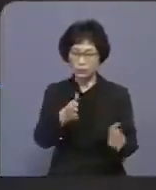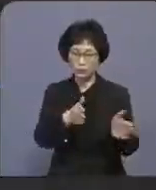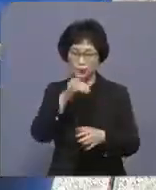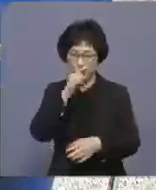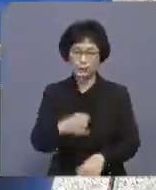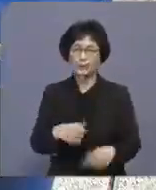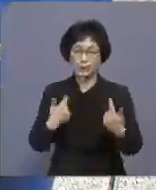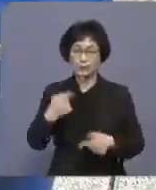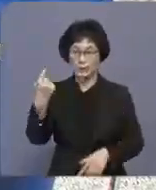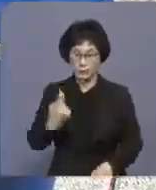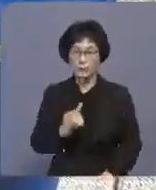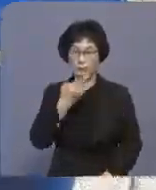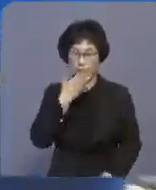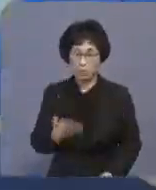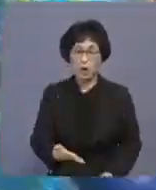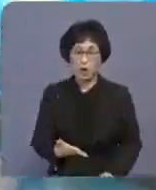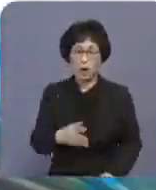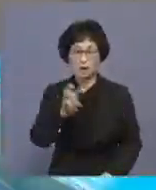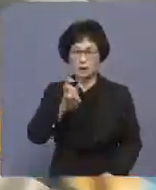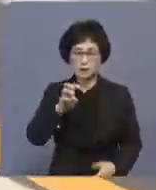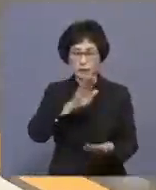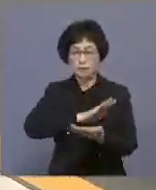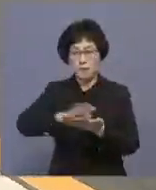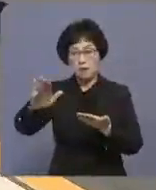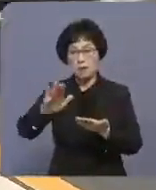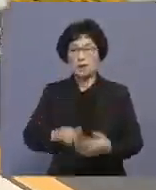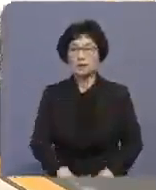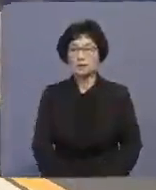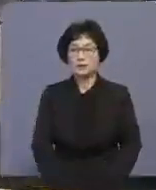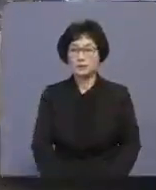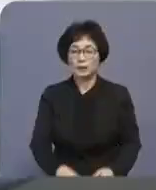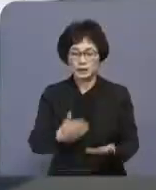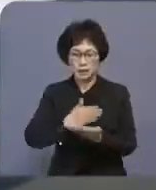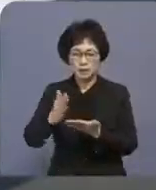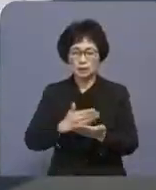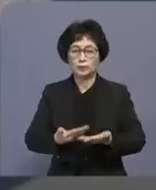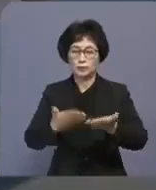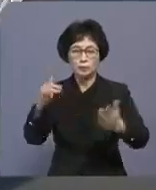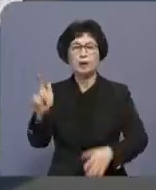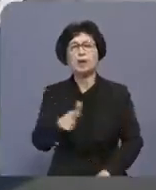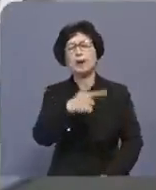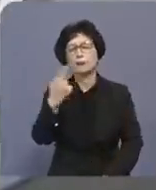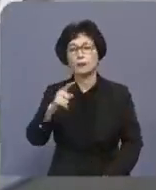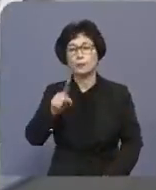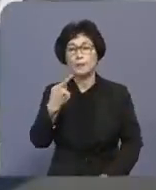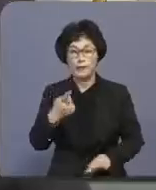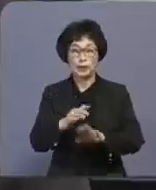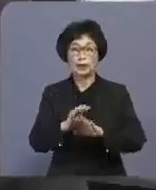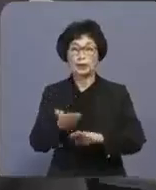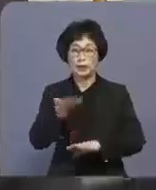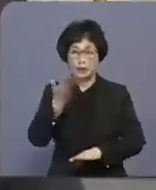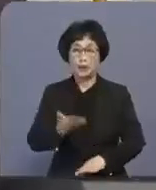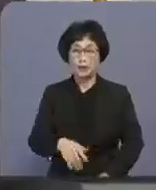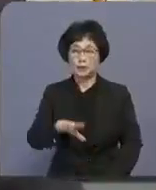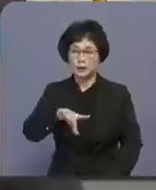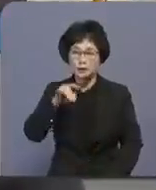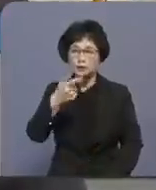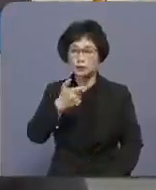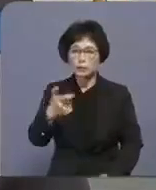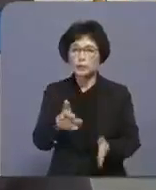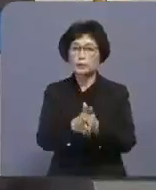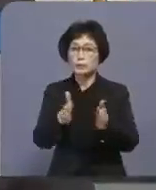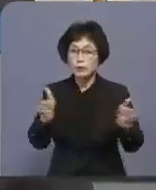됩니다. 금세 생수 30개가 동이나고 이렇게 나눠주는 생수만 하루 100여 개에 달합니다. 처음에 60병으로